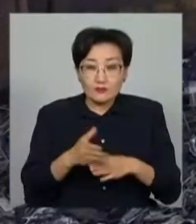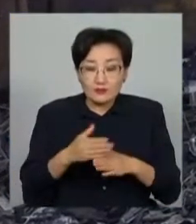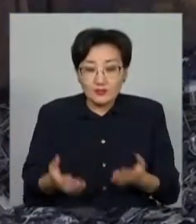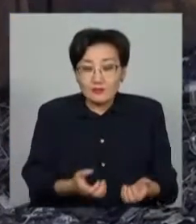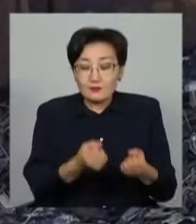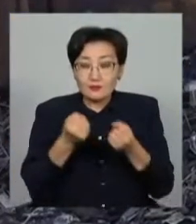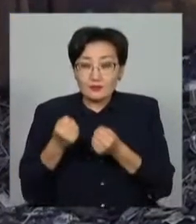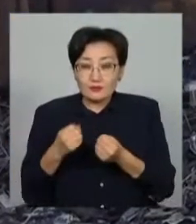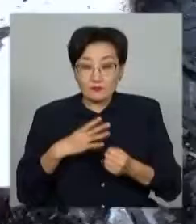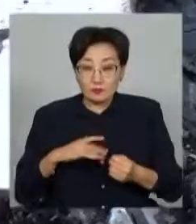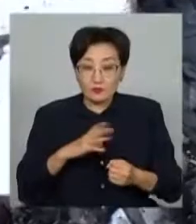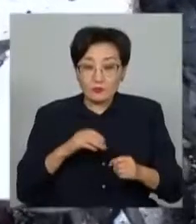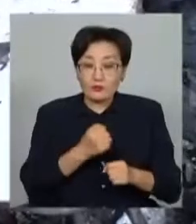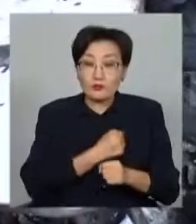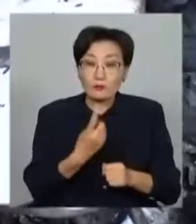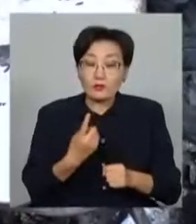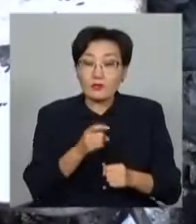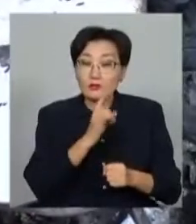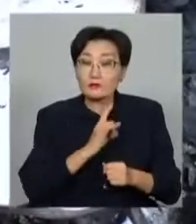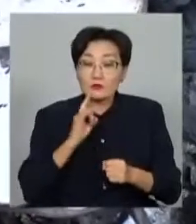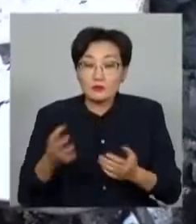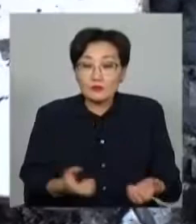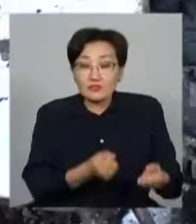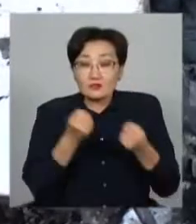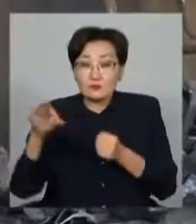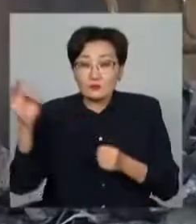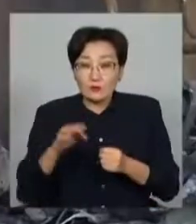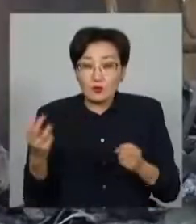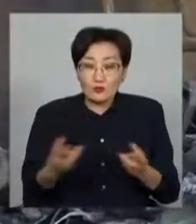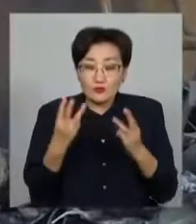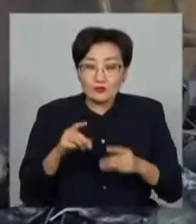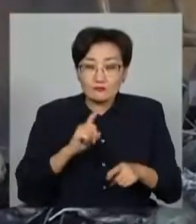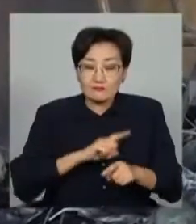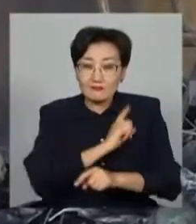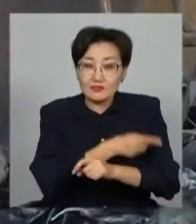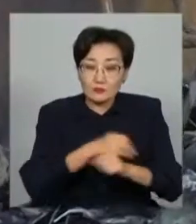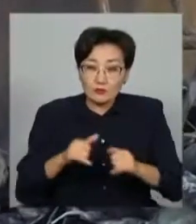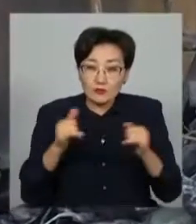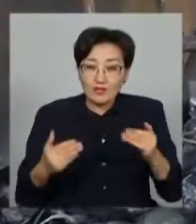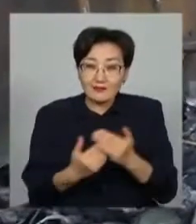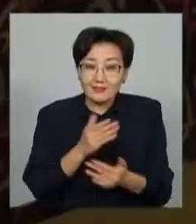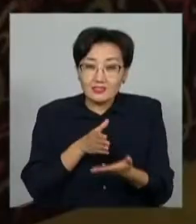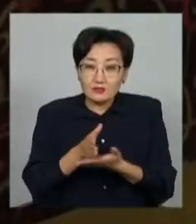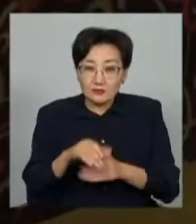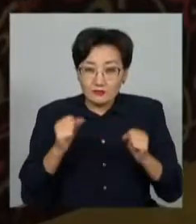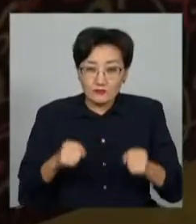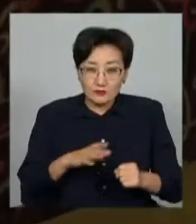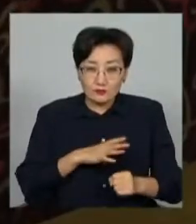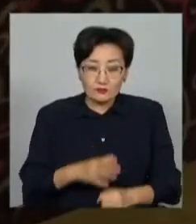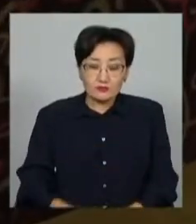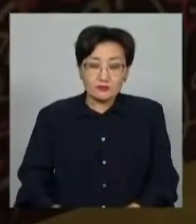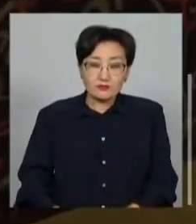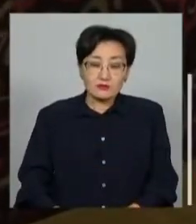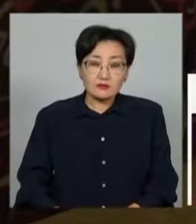сүйреуге тура келген. Өкінішке қарай бір азаматшаны сыртқа шығара берген сәтте өрт одан әрі өршіп, қайта кіруге мүмкін болмады. Бәрі фонтанда болып